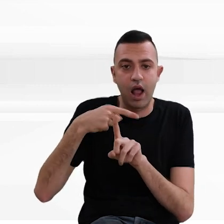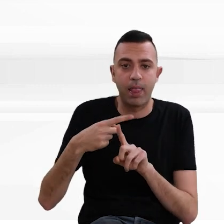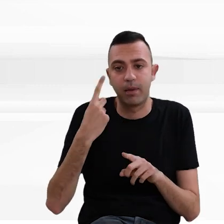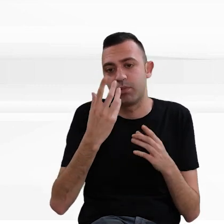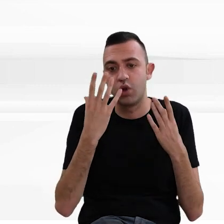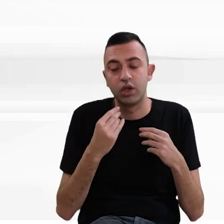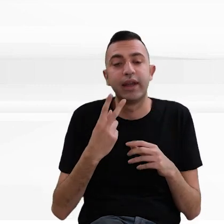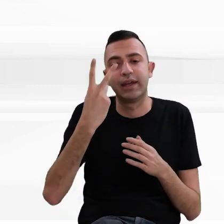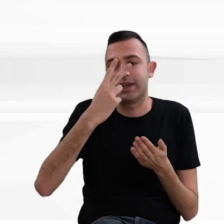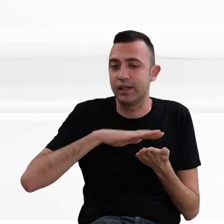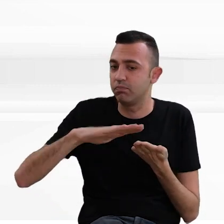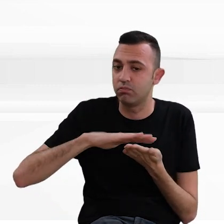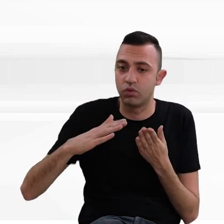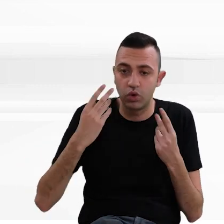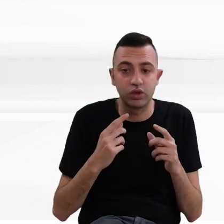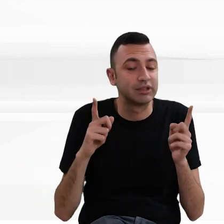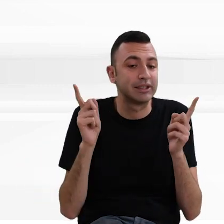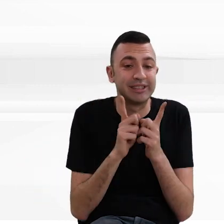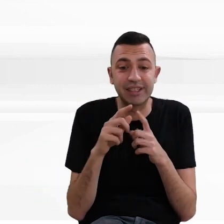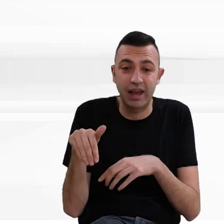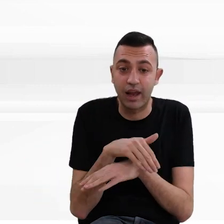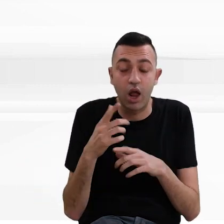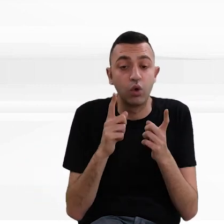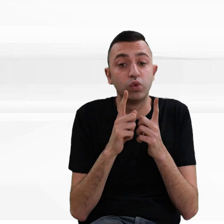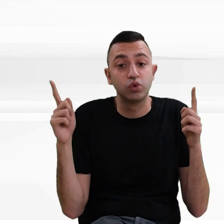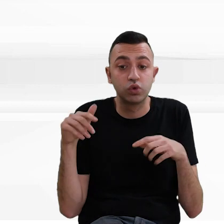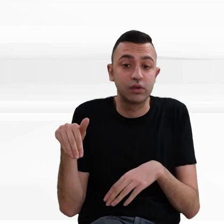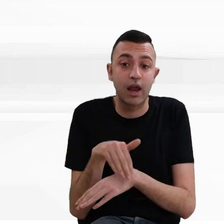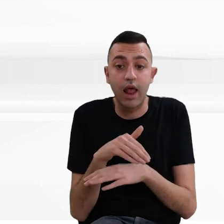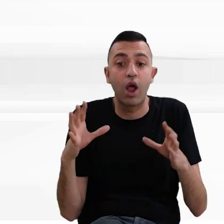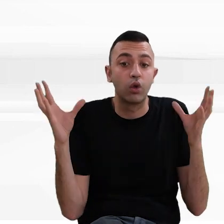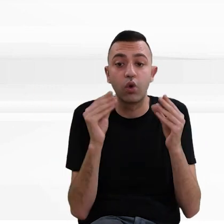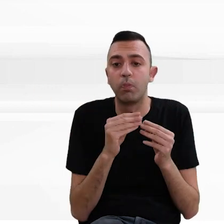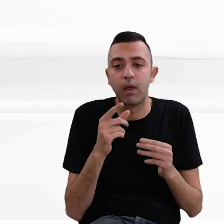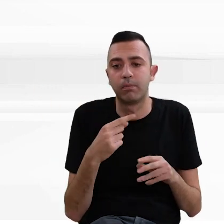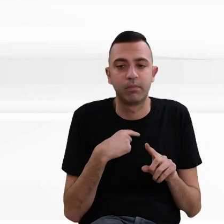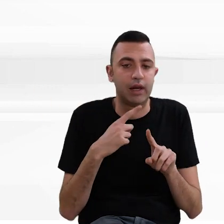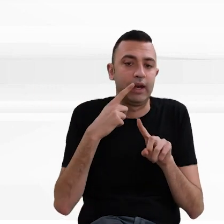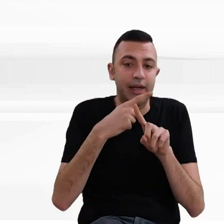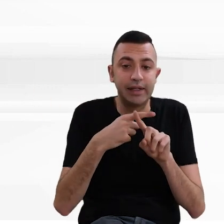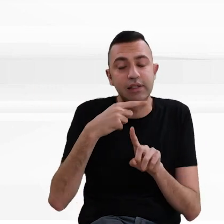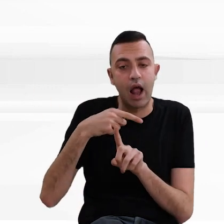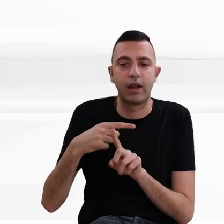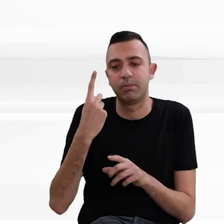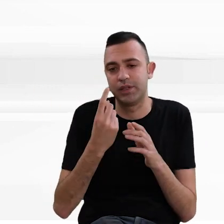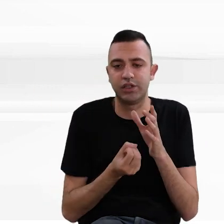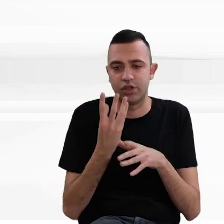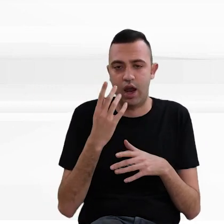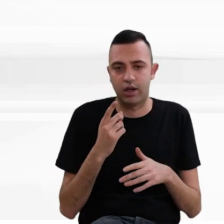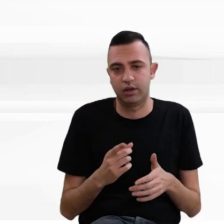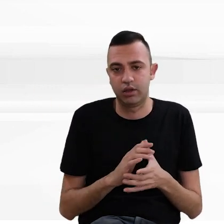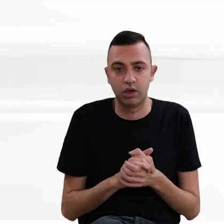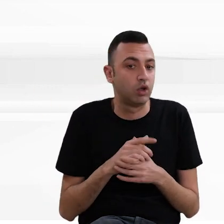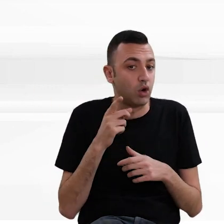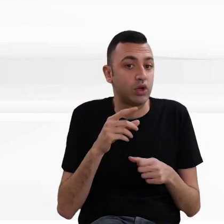buradaki ikili sadeleştir Sem Kısa kenarı uzun kenarının uzunluğunun toplamı ilk sarti bir çıkar